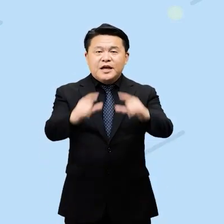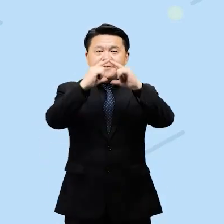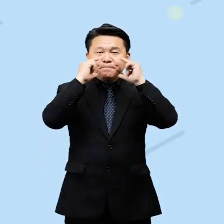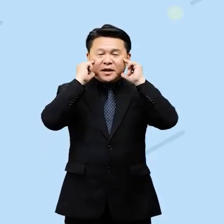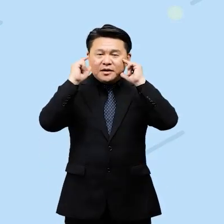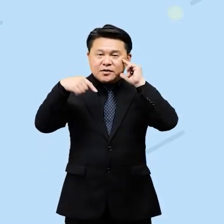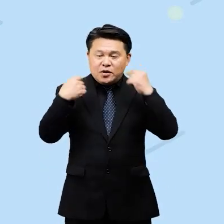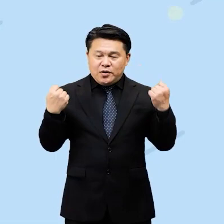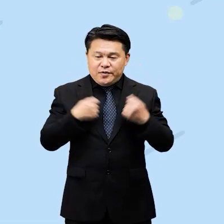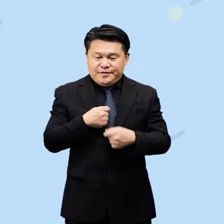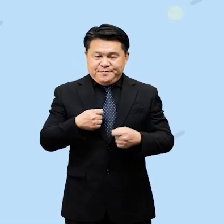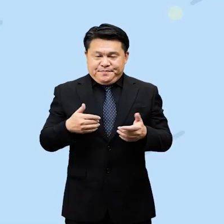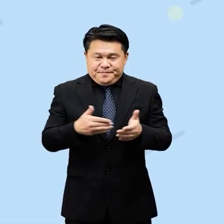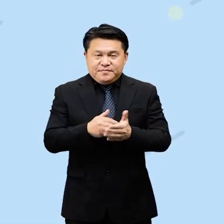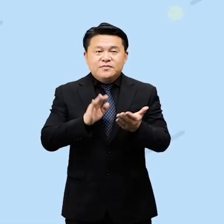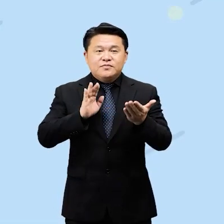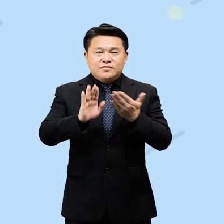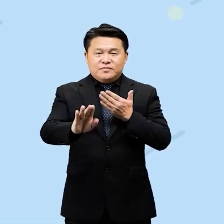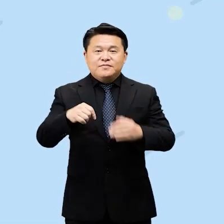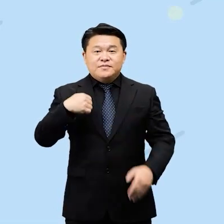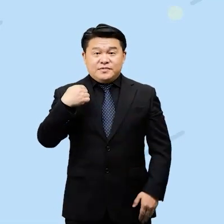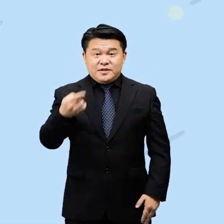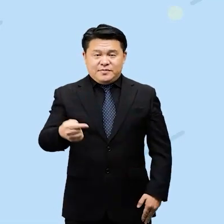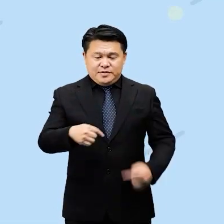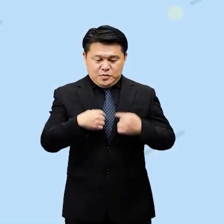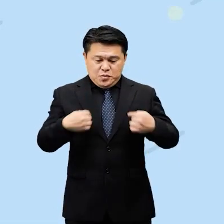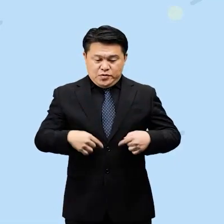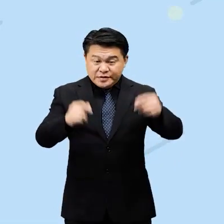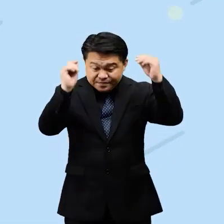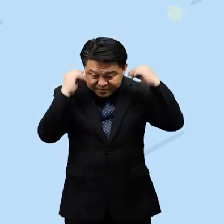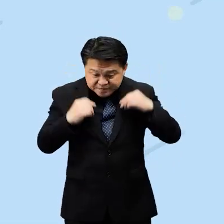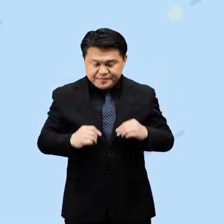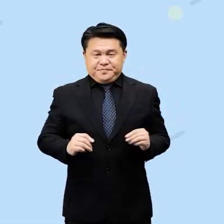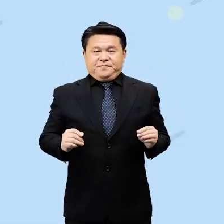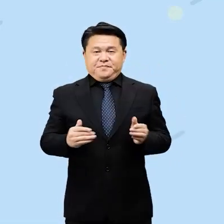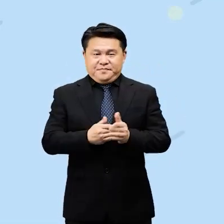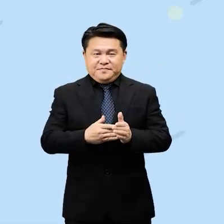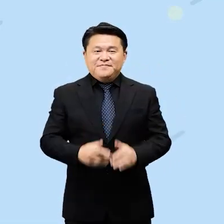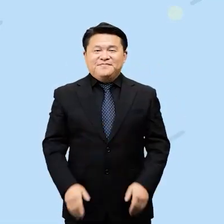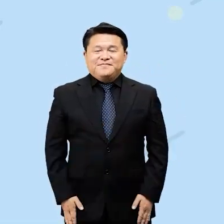마스크와 근무복을 착용하고 명찰을 착용하고